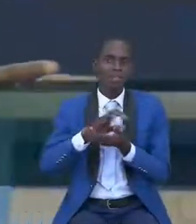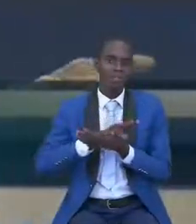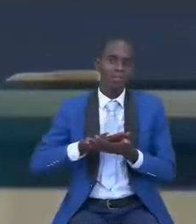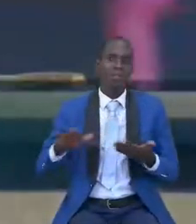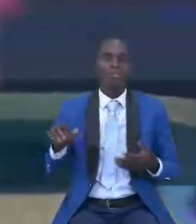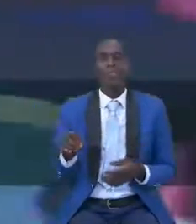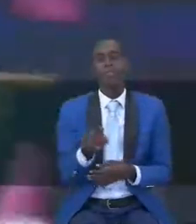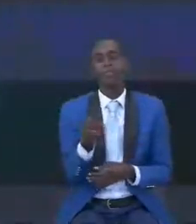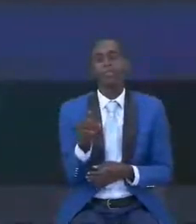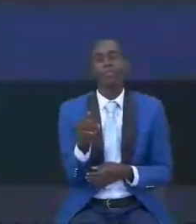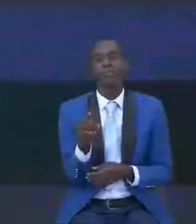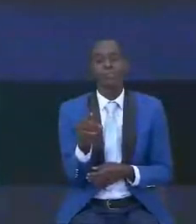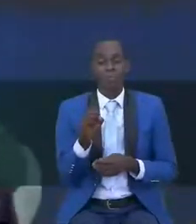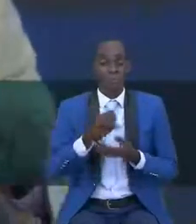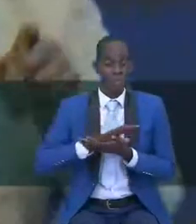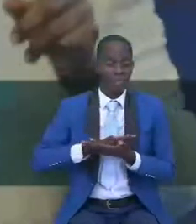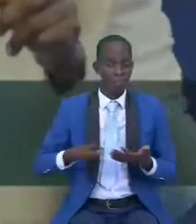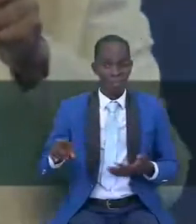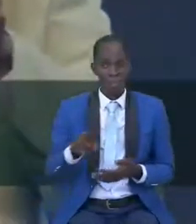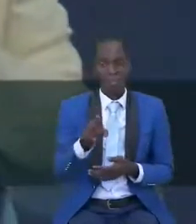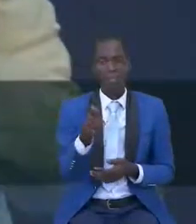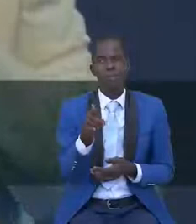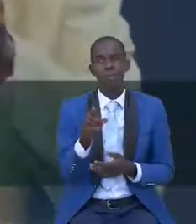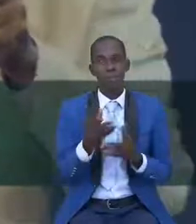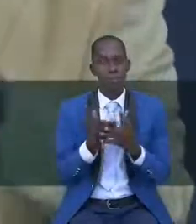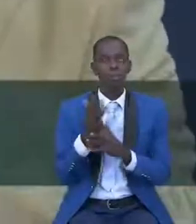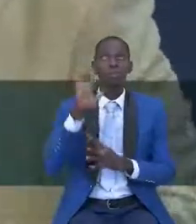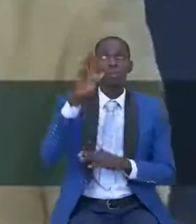sa parole et les sanctifia.